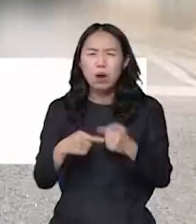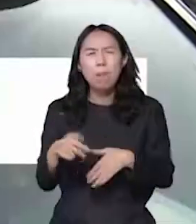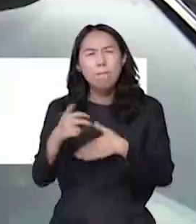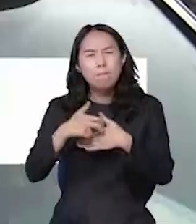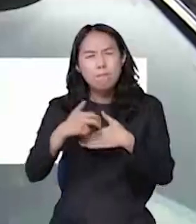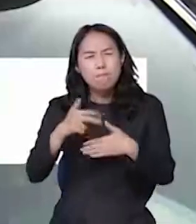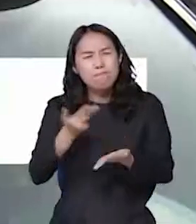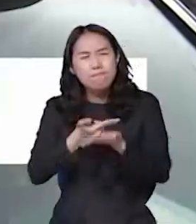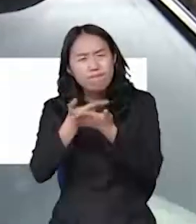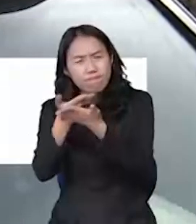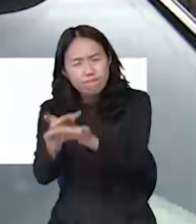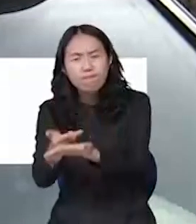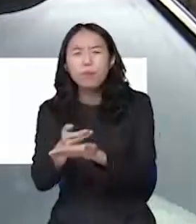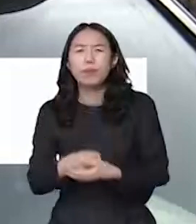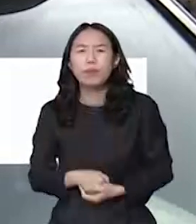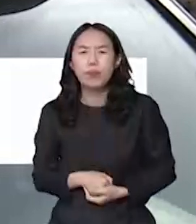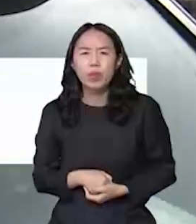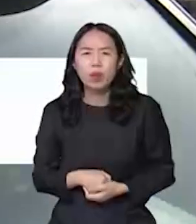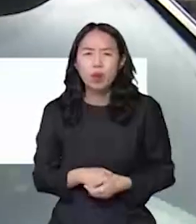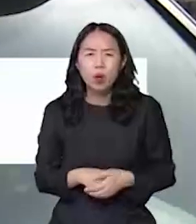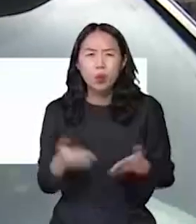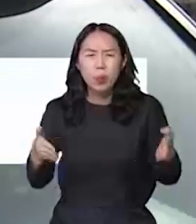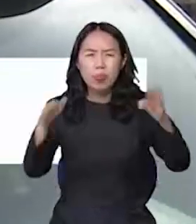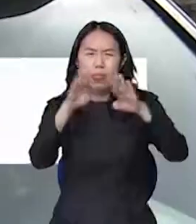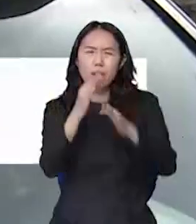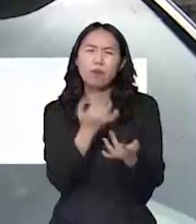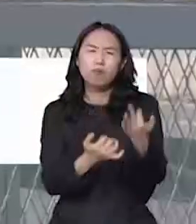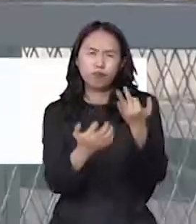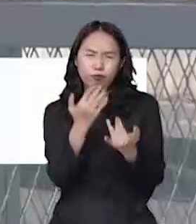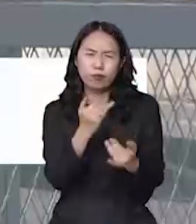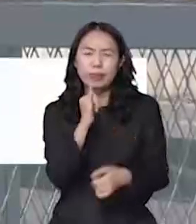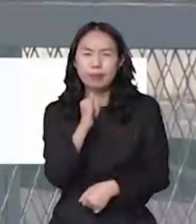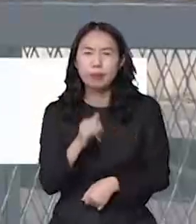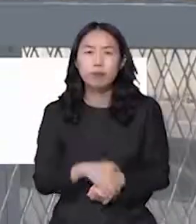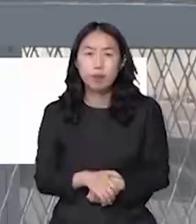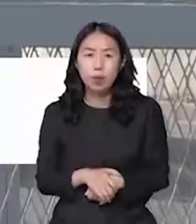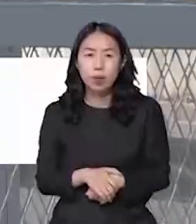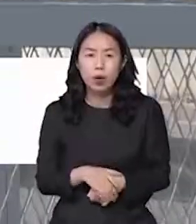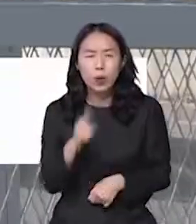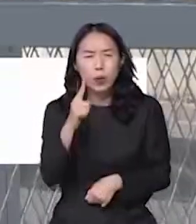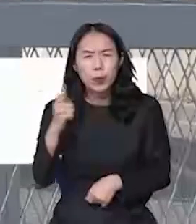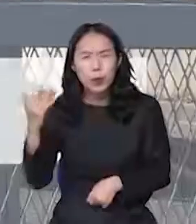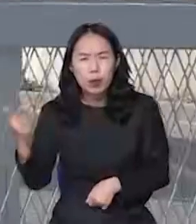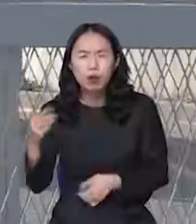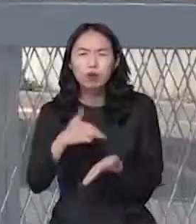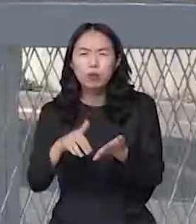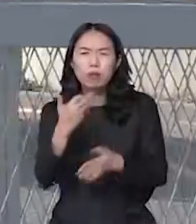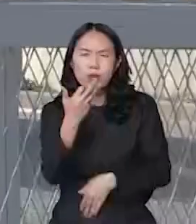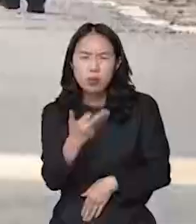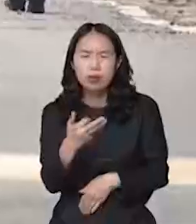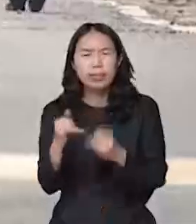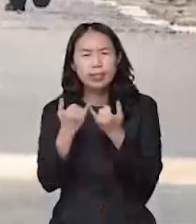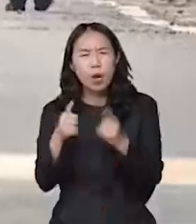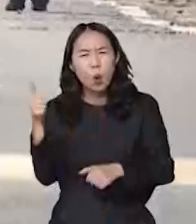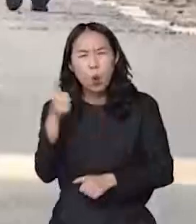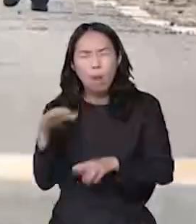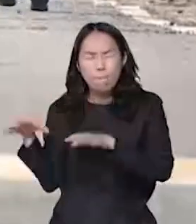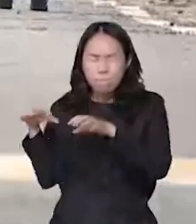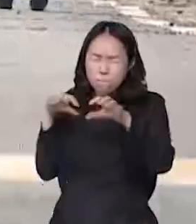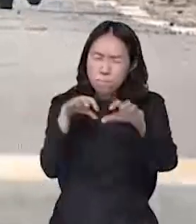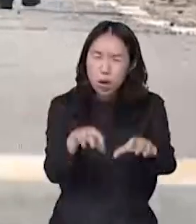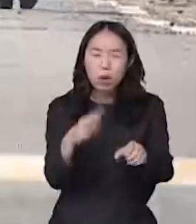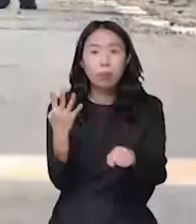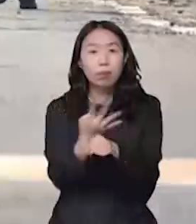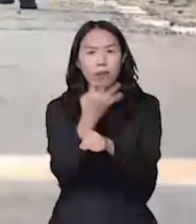입어 병원으로 이송됐고 탱크 한 개가 탔습니다. 불은 소방차 18대와 인력 50여 명이